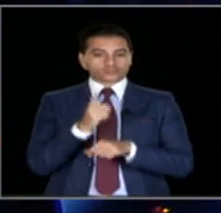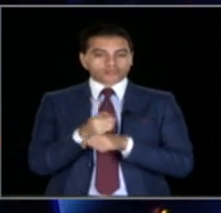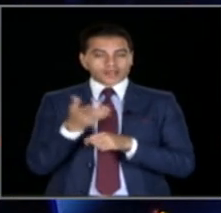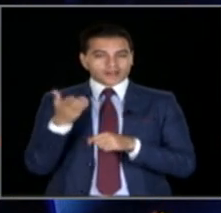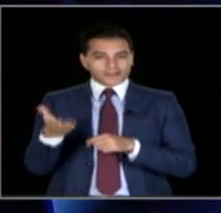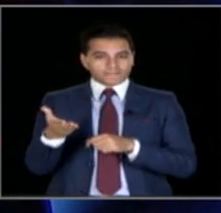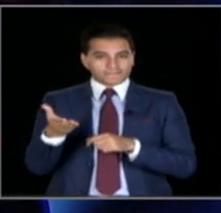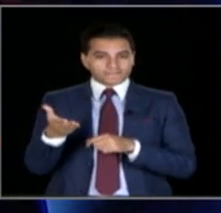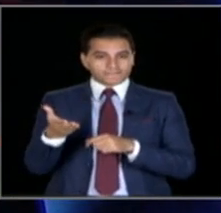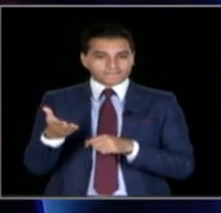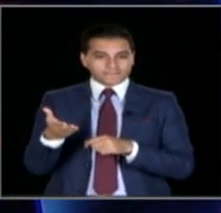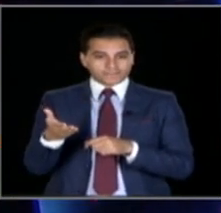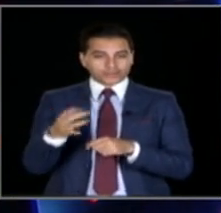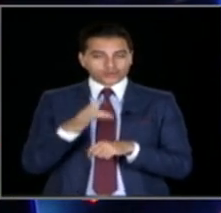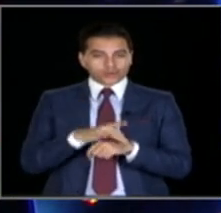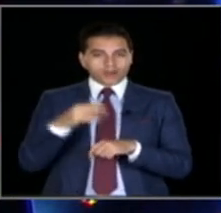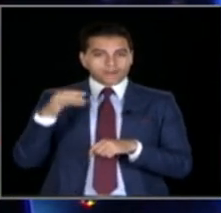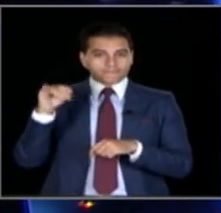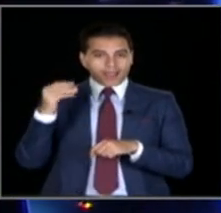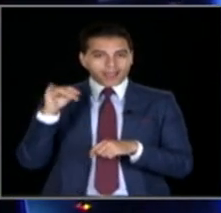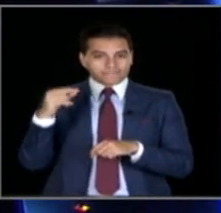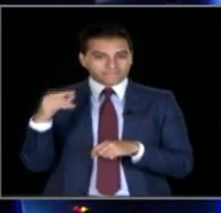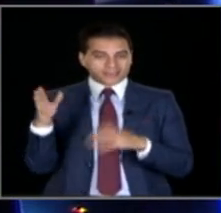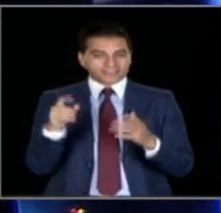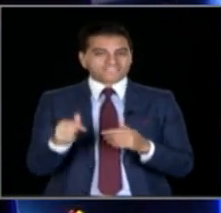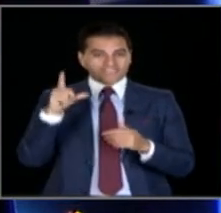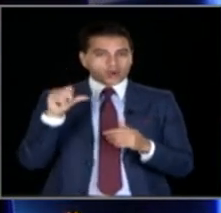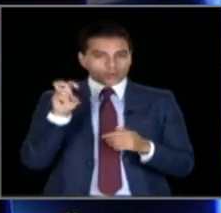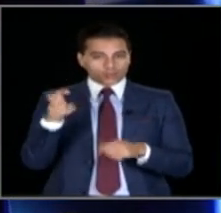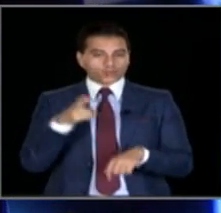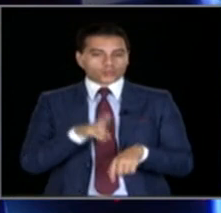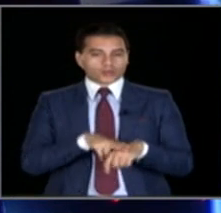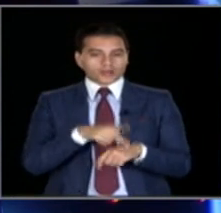الفني دكتور محمد فاروق